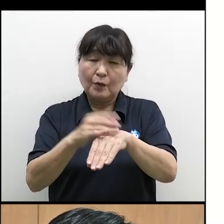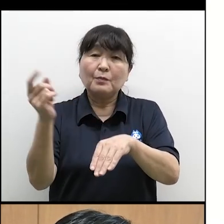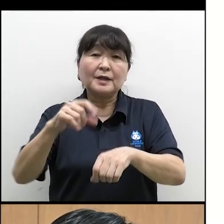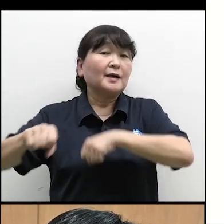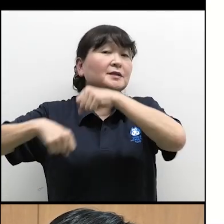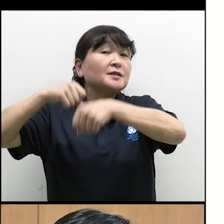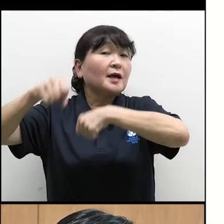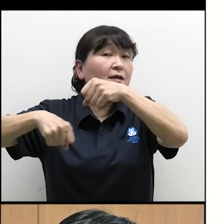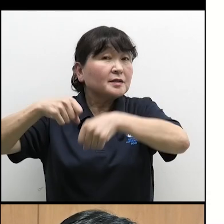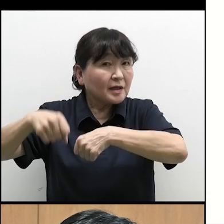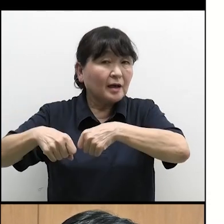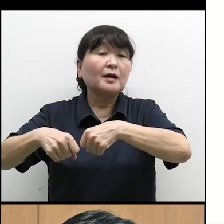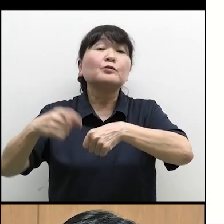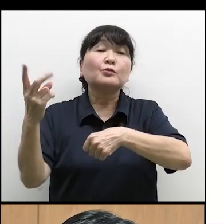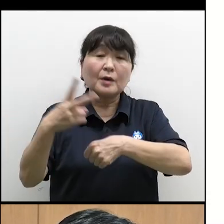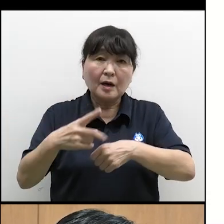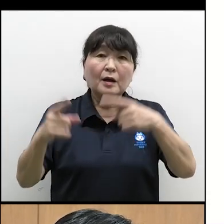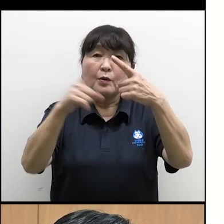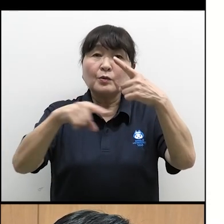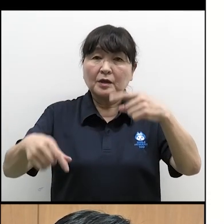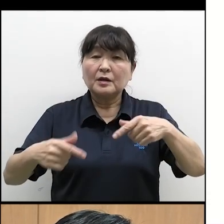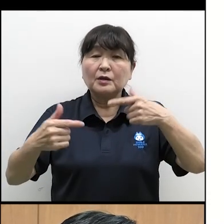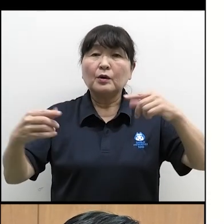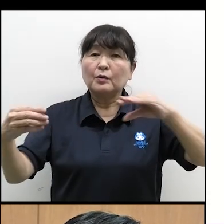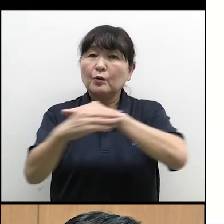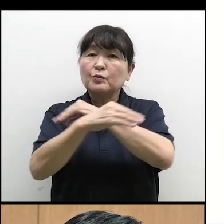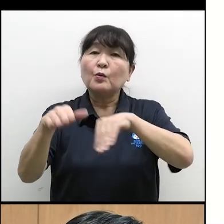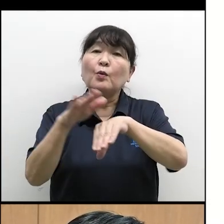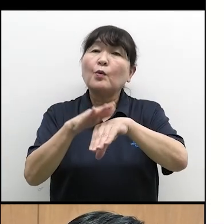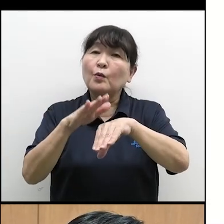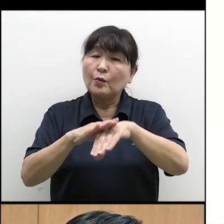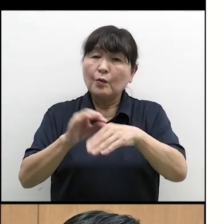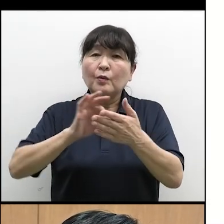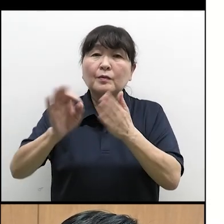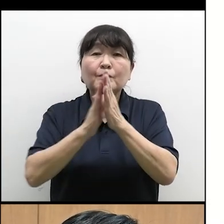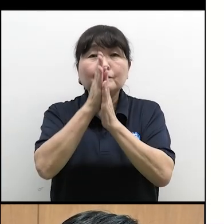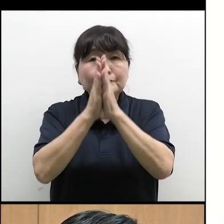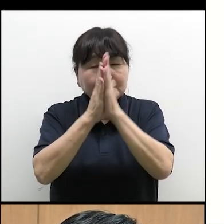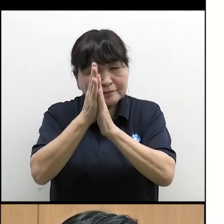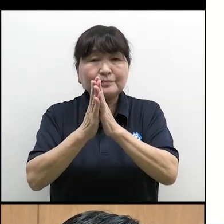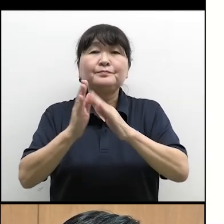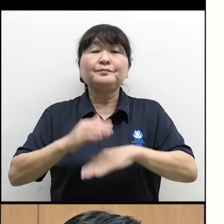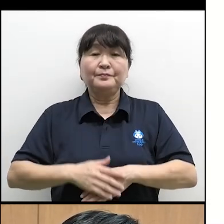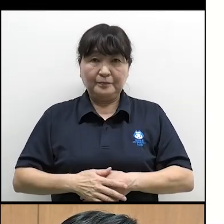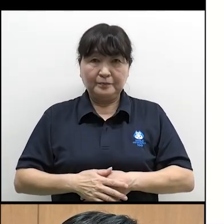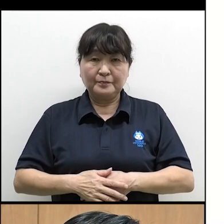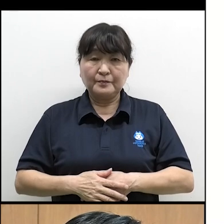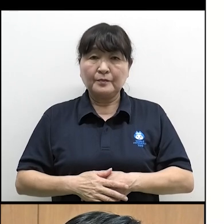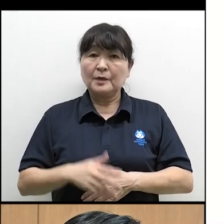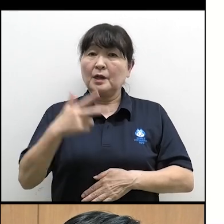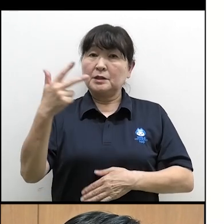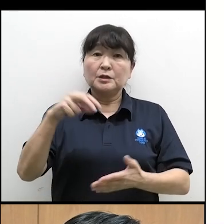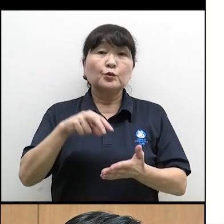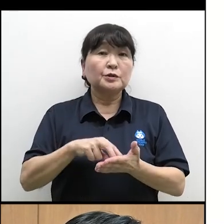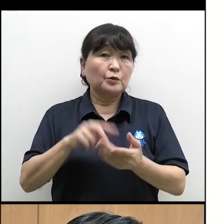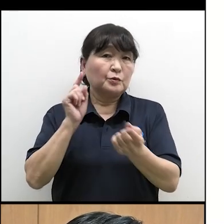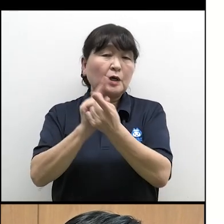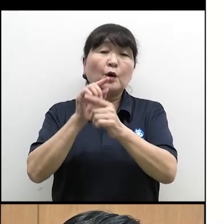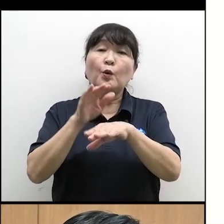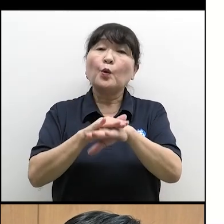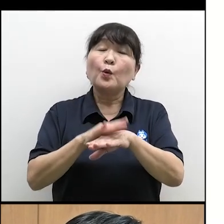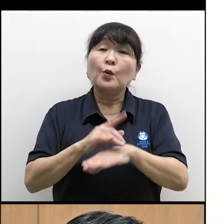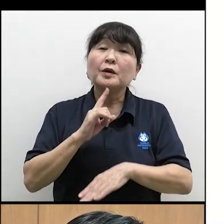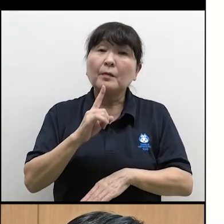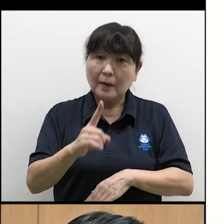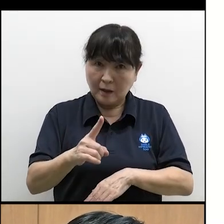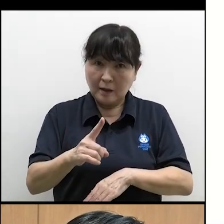利用をお願いしたいと思います。まず宮崎市役所の取り組みとしてはですね、この大淀大橋